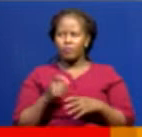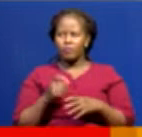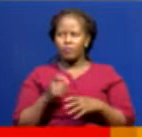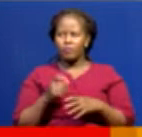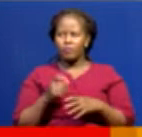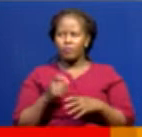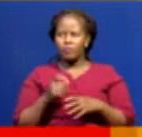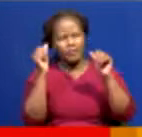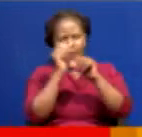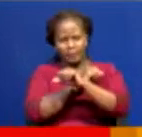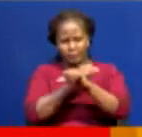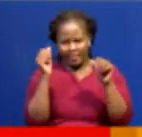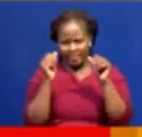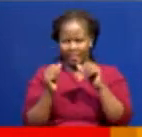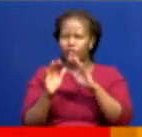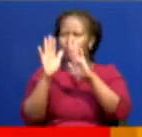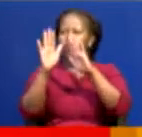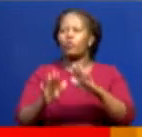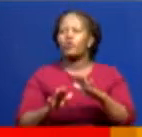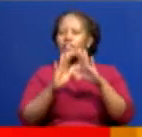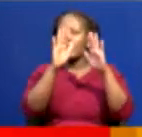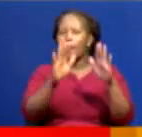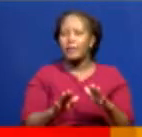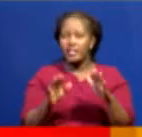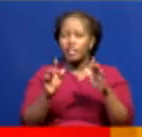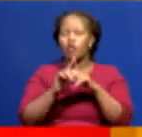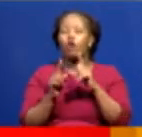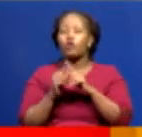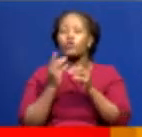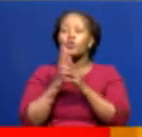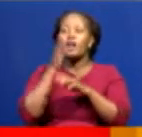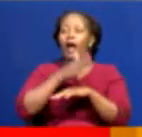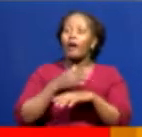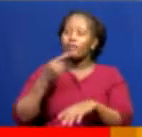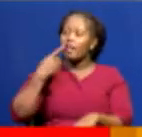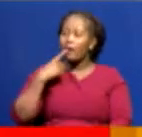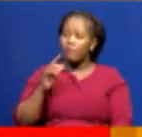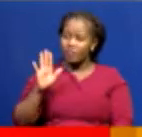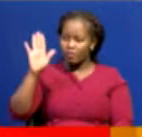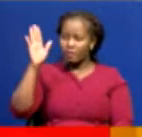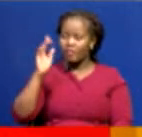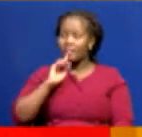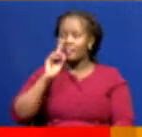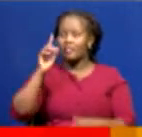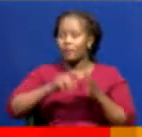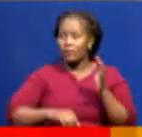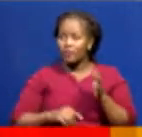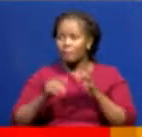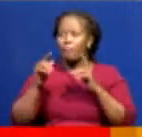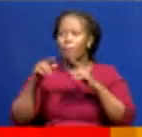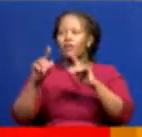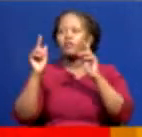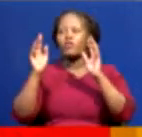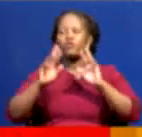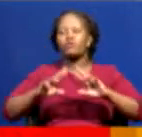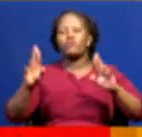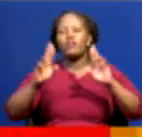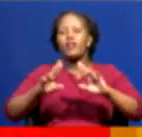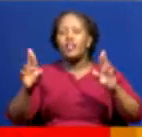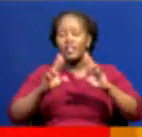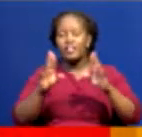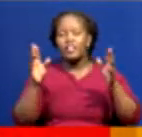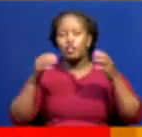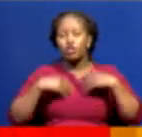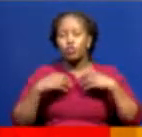William Ruto alikuwa akipiga kampeni na hata baada ya kuapishwa, amekuwa akizungumza na kusema ya kwamba yeye yuko tayari kuwa na upinzani ambao